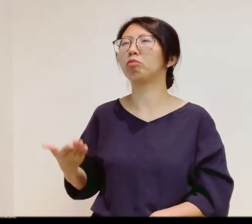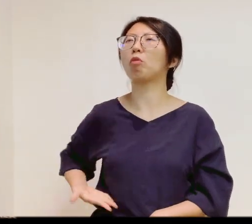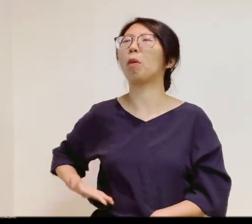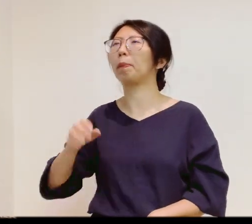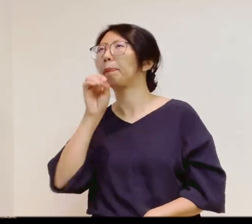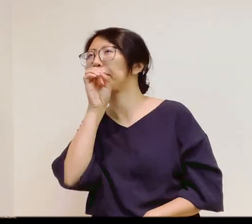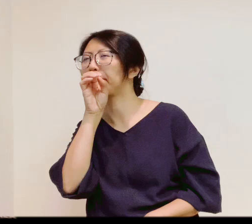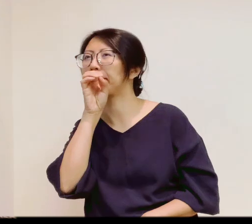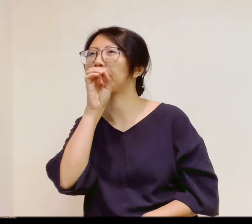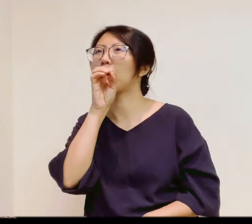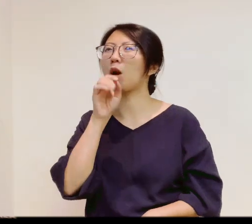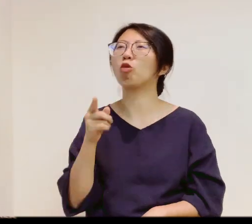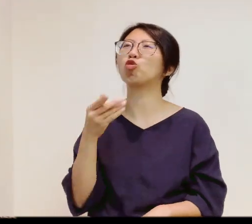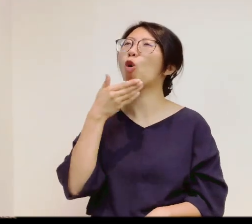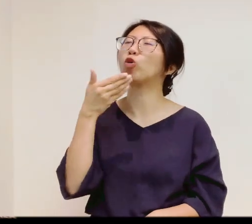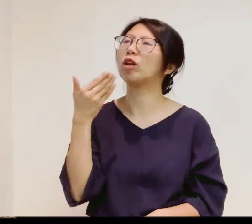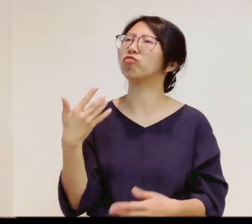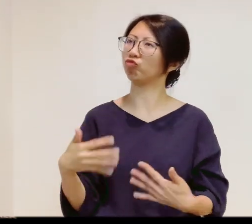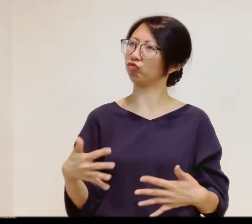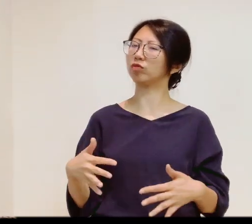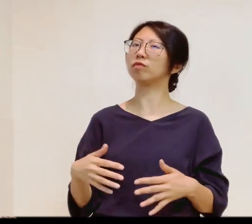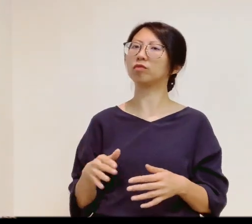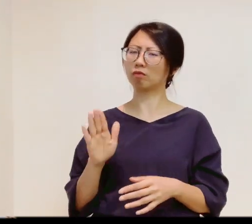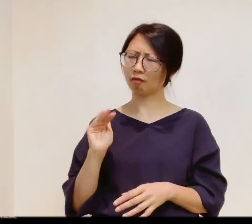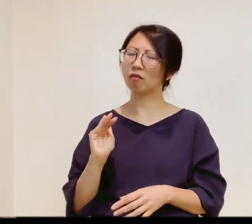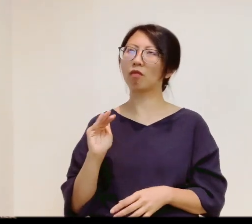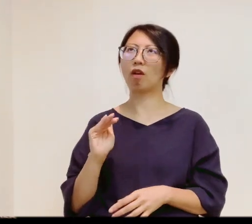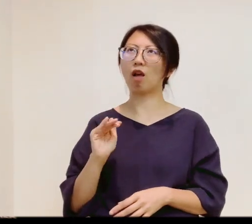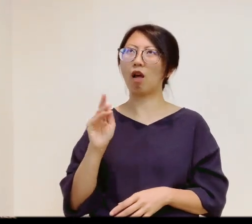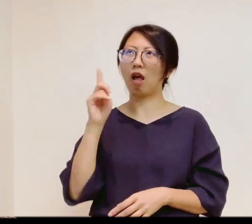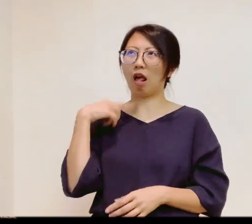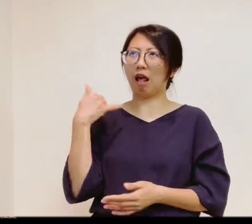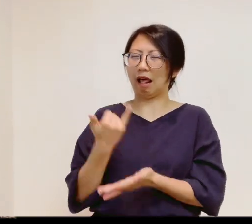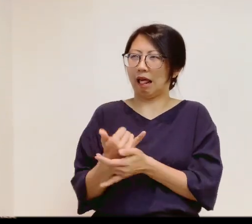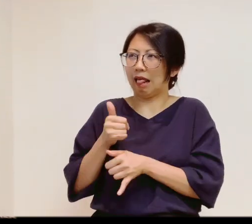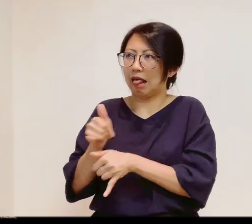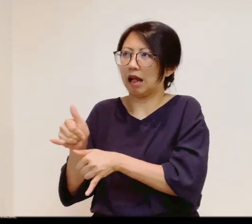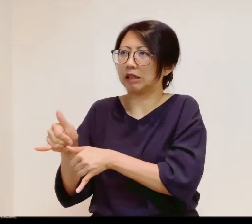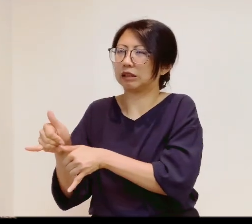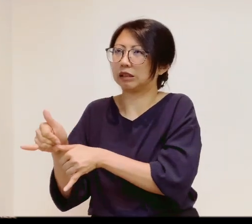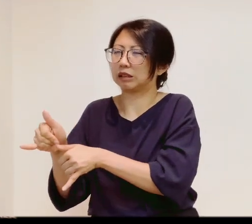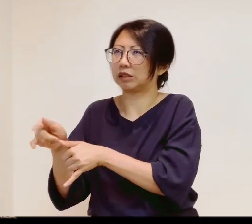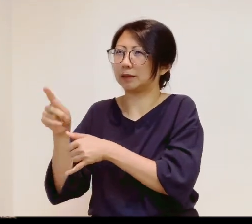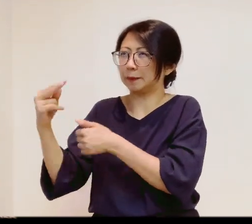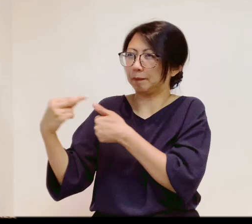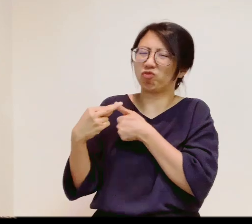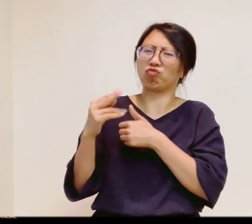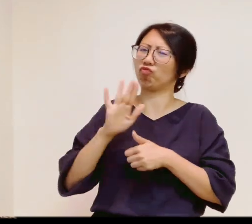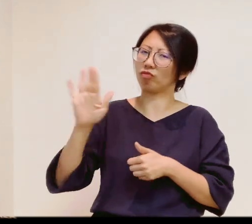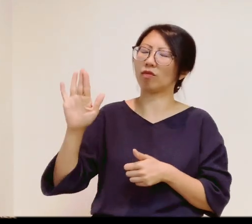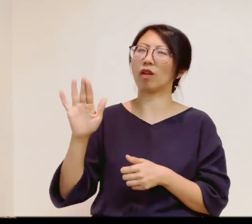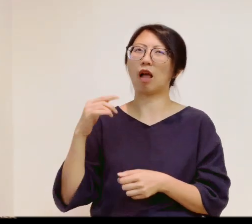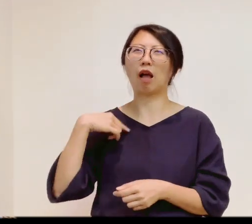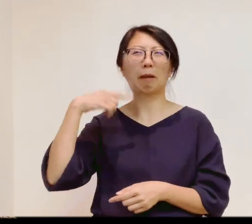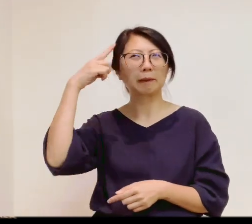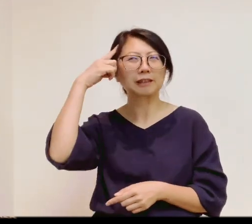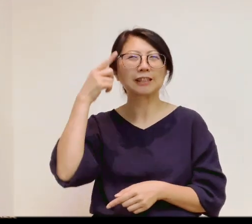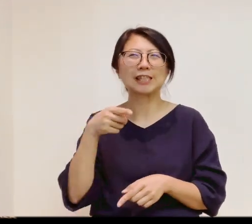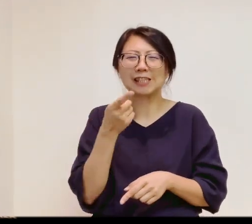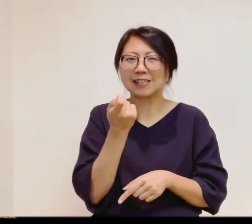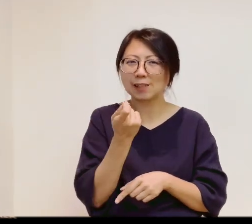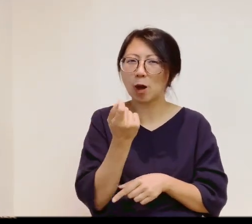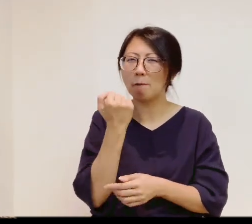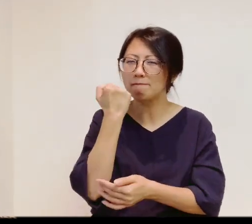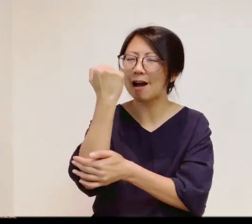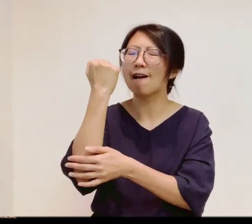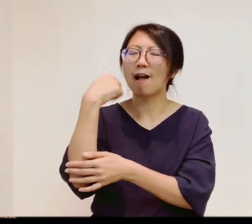喎。咁我話早晨。早晨咁樣，咁佢冇話唔俾我講中文㗎，點解一定要跟足你講英文 ？Good morning 咧，嗰啲咁，即係呢啲嘢可